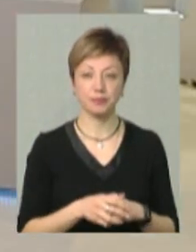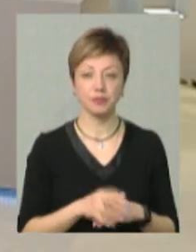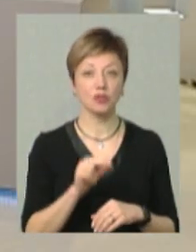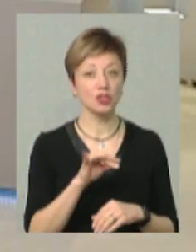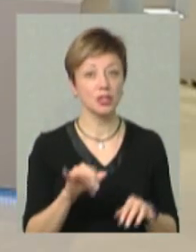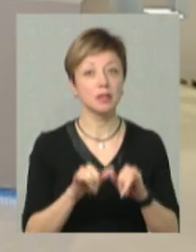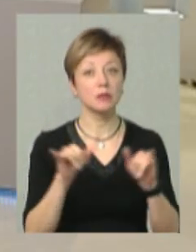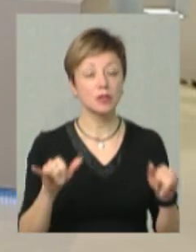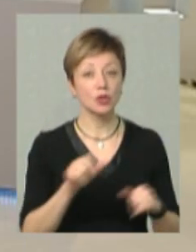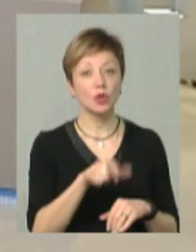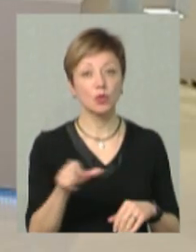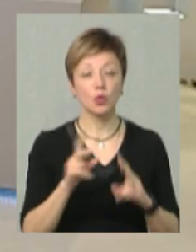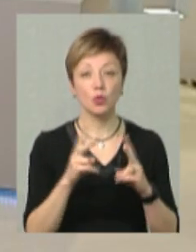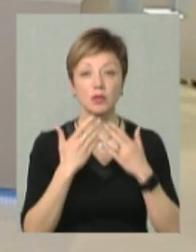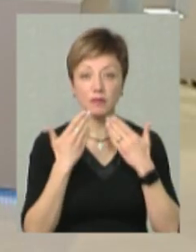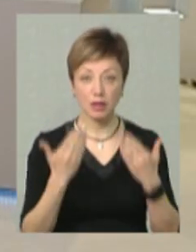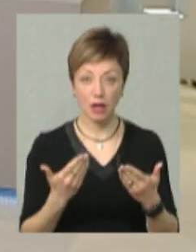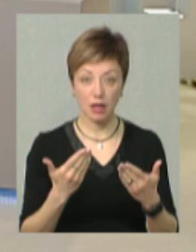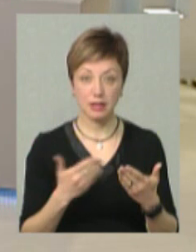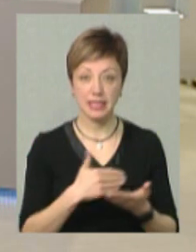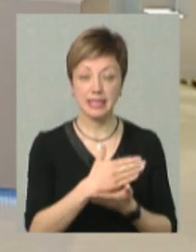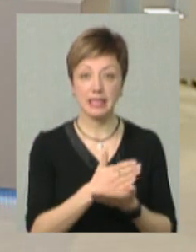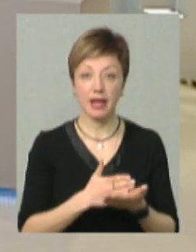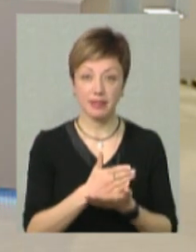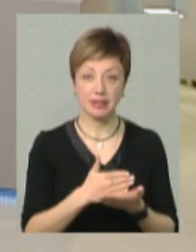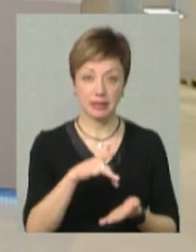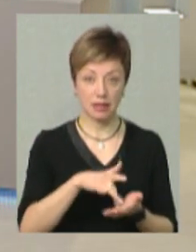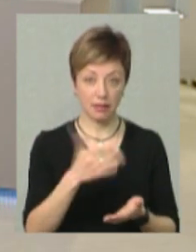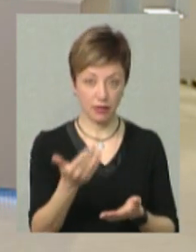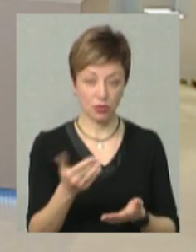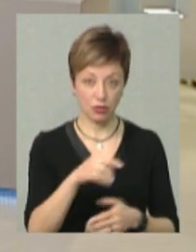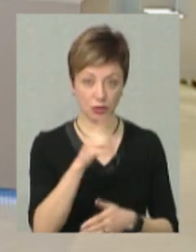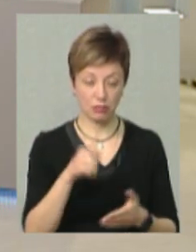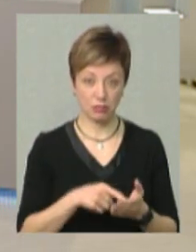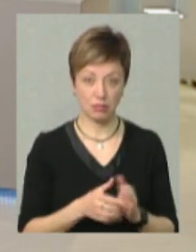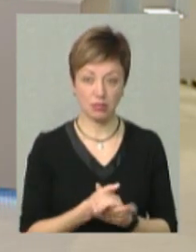збільшилась кількість тих людей, які звертаються в сервісні центри ваші?